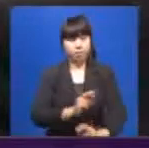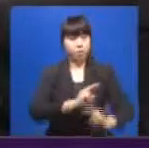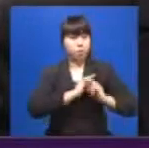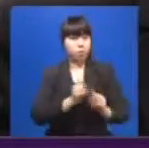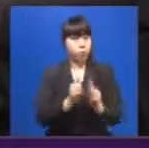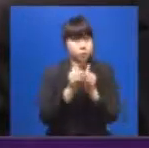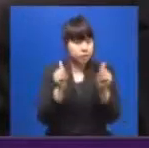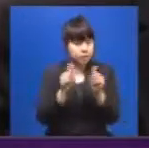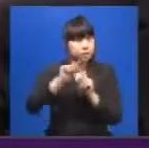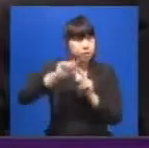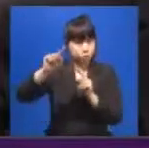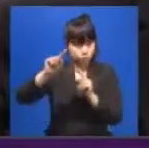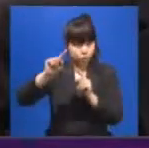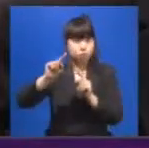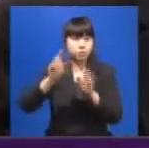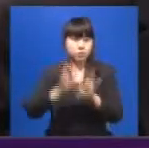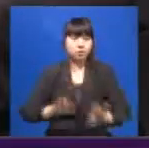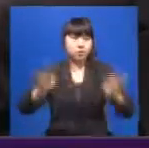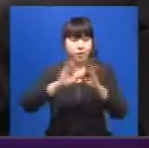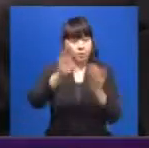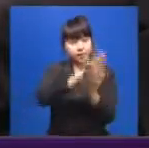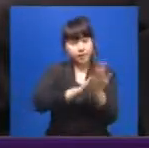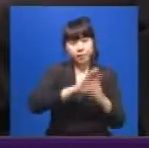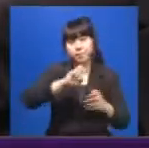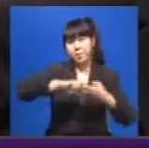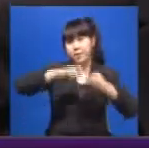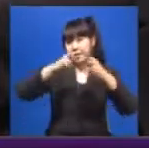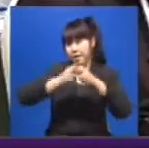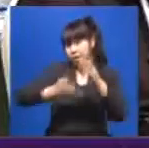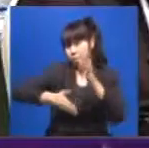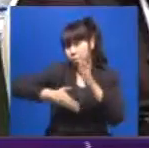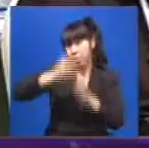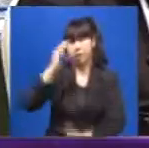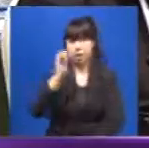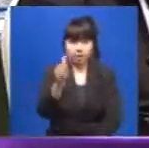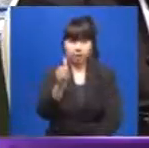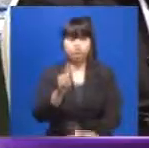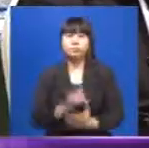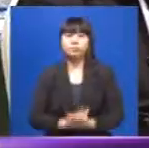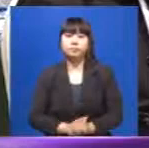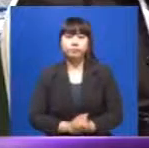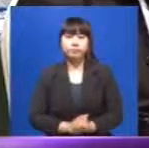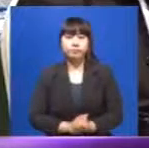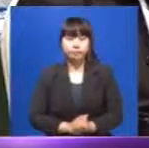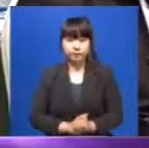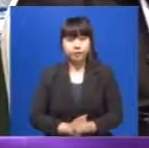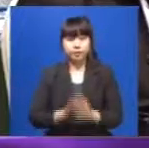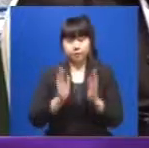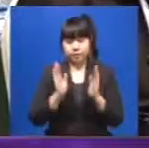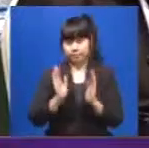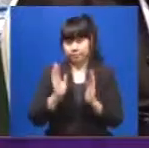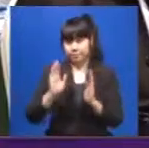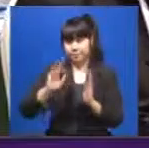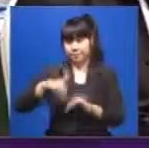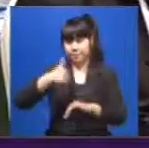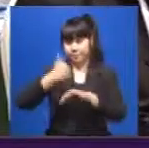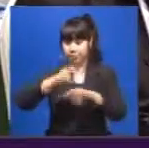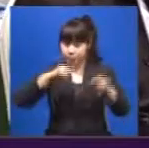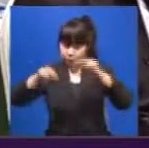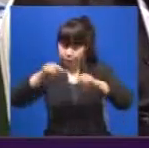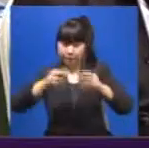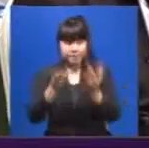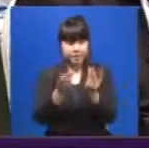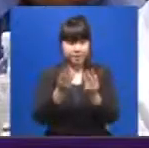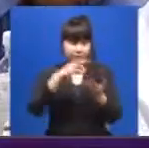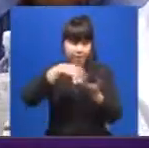ของตัวเองให้ดีที่สุดจะช่วยนำพาให้ประเทศผ่านพ้นวิกฤตที่เกิดขึ้นไปได้ขณะที่นายศรีราชาเจริญพานิชผู้ตรวจการ